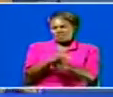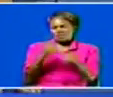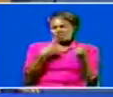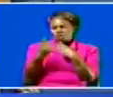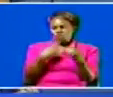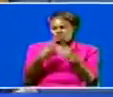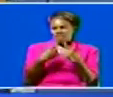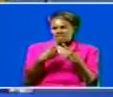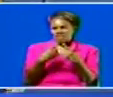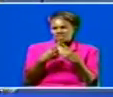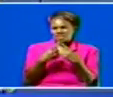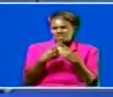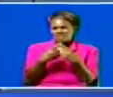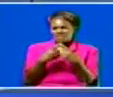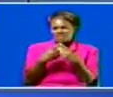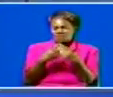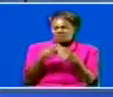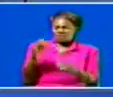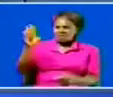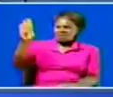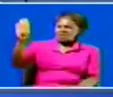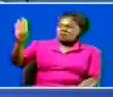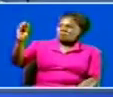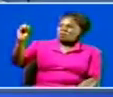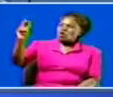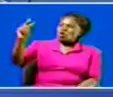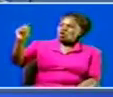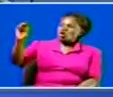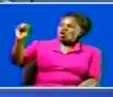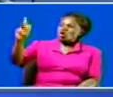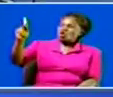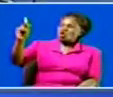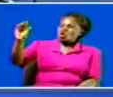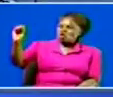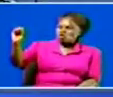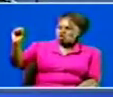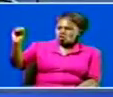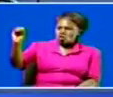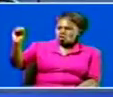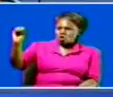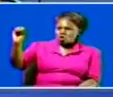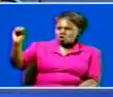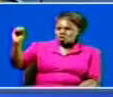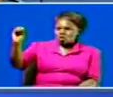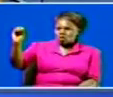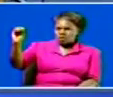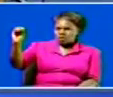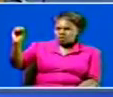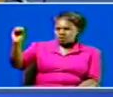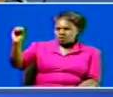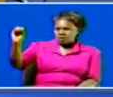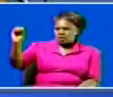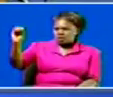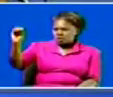to James Kanyeve, aka Tete, aka Bonoko De. Kabisa. Kabisa. Alafu nataka kupita na